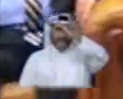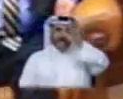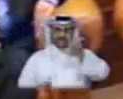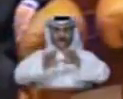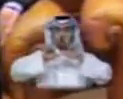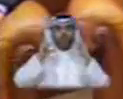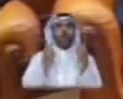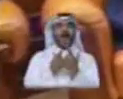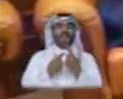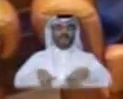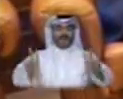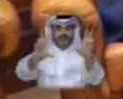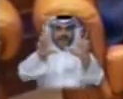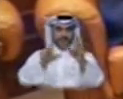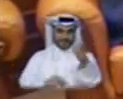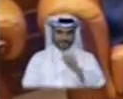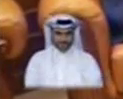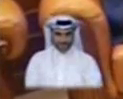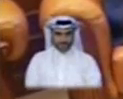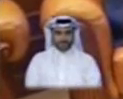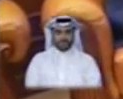الإعلامي العربي بنسخته 13.